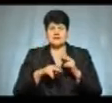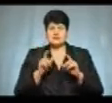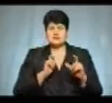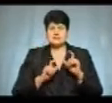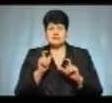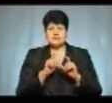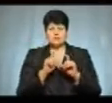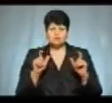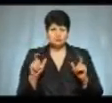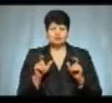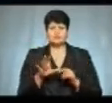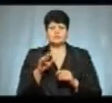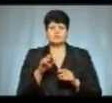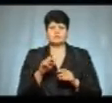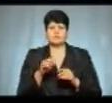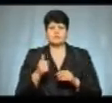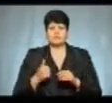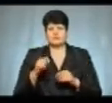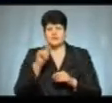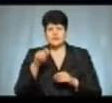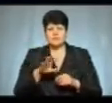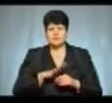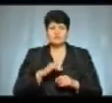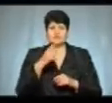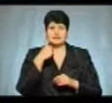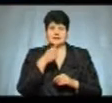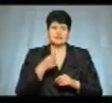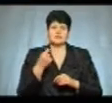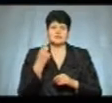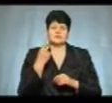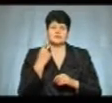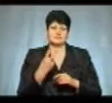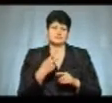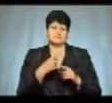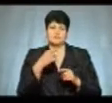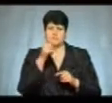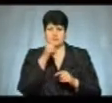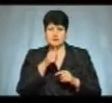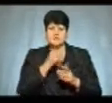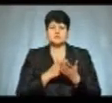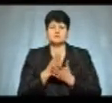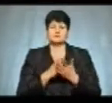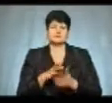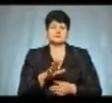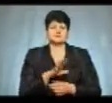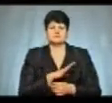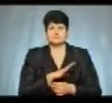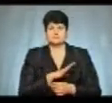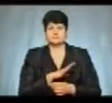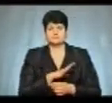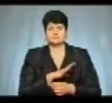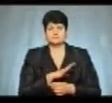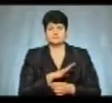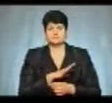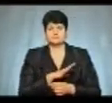десантно-штурмовій бригаді був рік і 2 місяці. До того 4,5 місяці навчань. Служба проходила